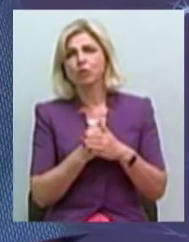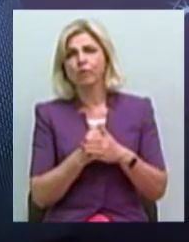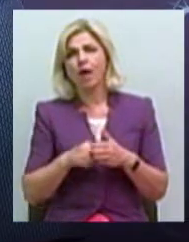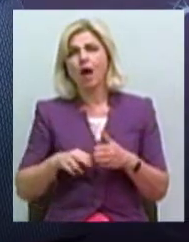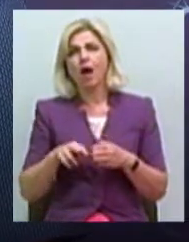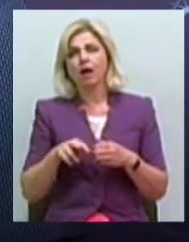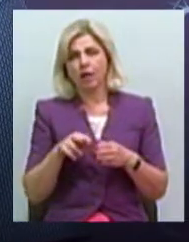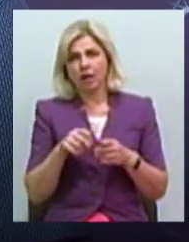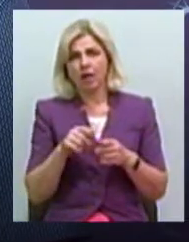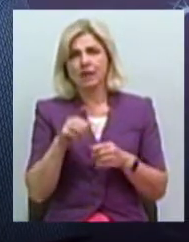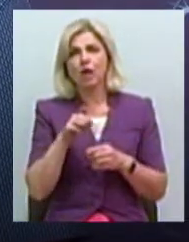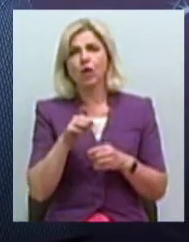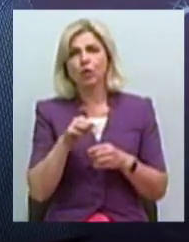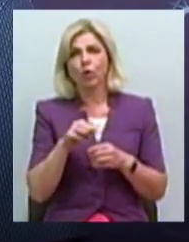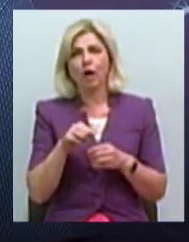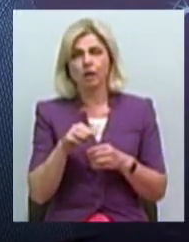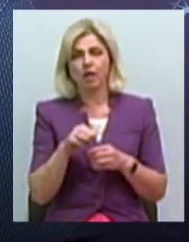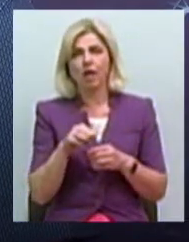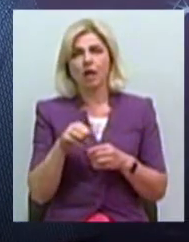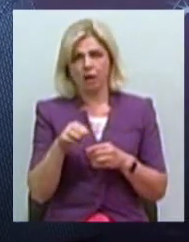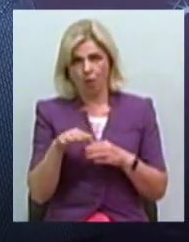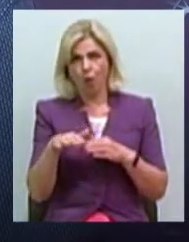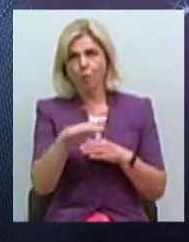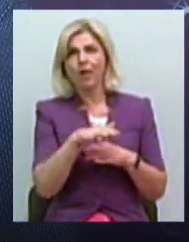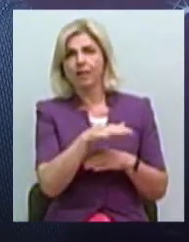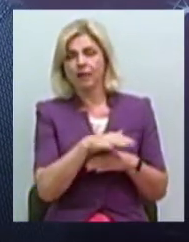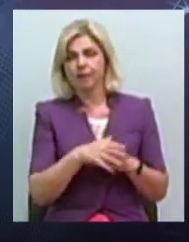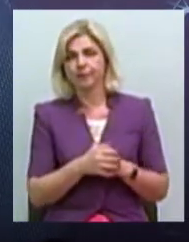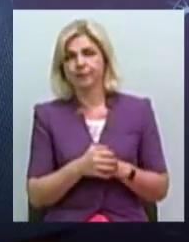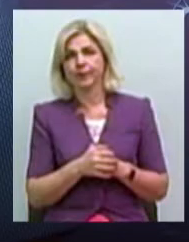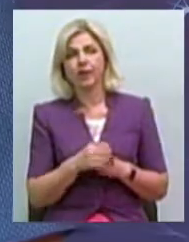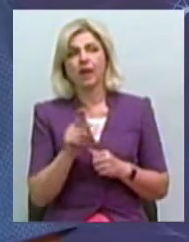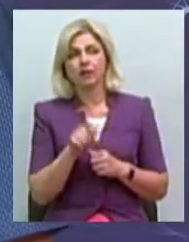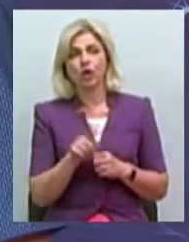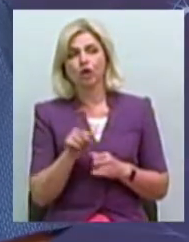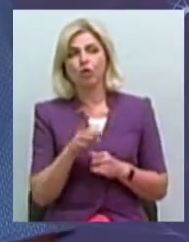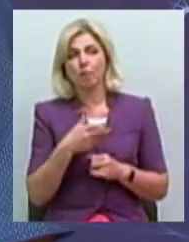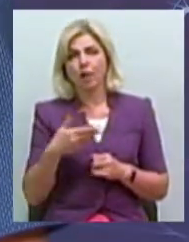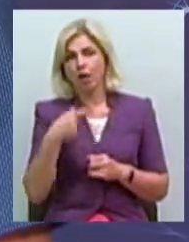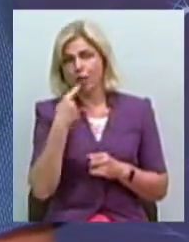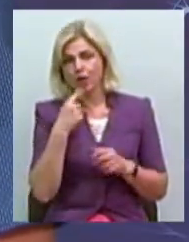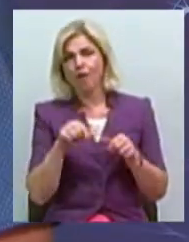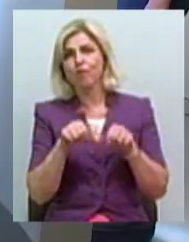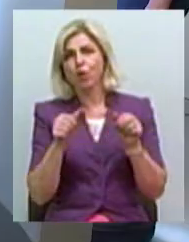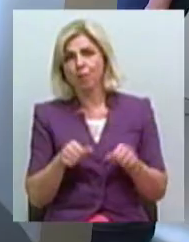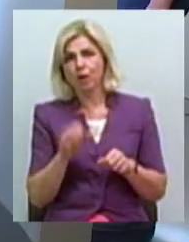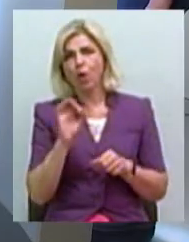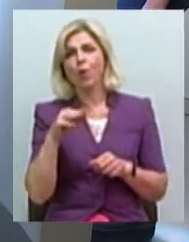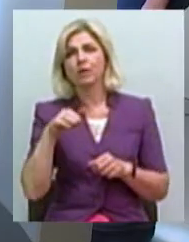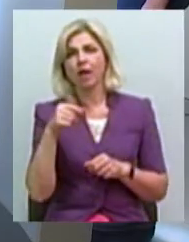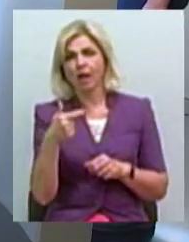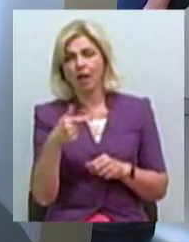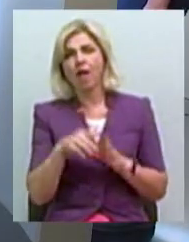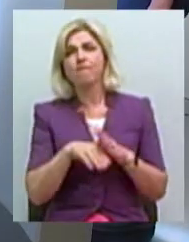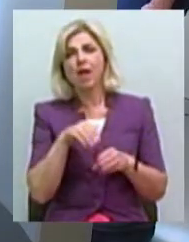адміністративно-територіальні одиниці. Мається на увазі весь комплекс, оте, про що ми з вами так, вже говорили, про що тобто ми формування ОТГ. Формування базі, ОТГ вибори загальні,